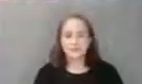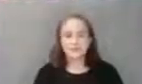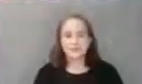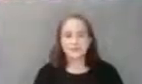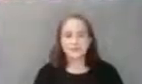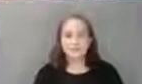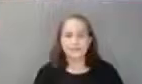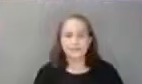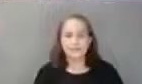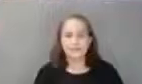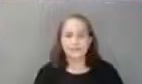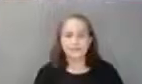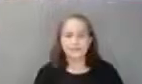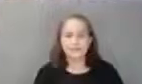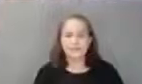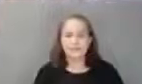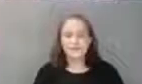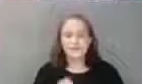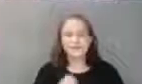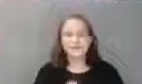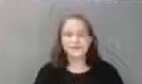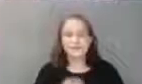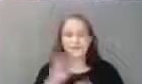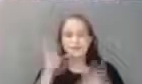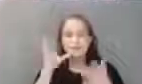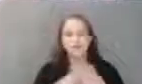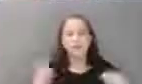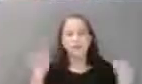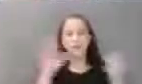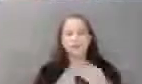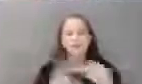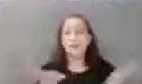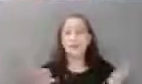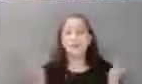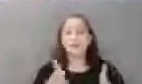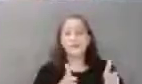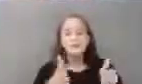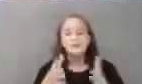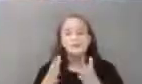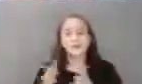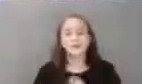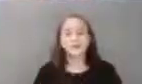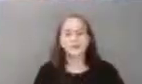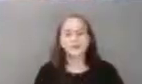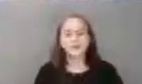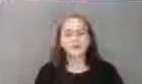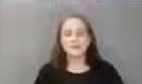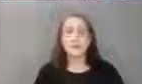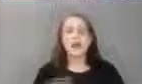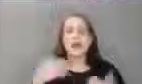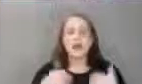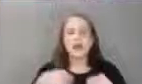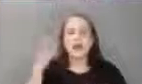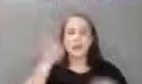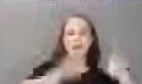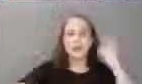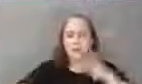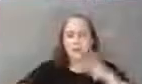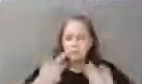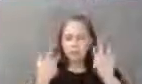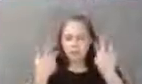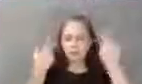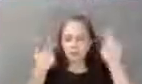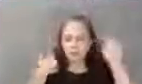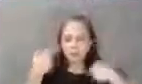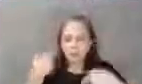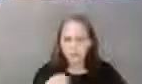MRT Free or sa MRT Free. Ebanggit ni Department of Transportation Assistant Secretary Gades Hope Liberan,